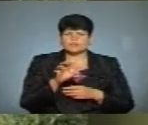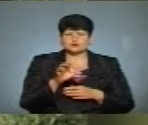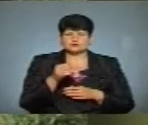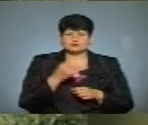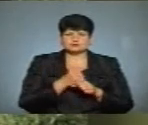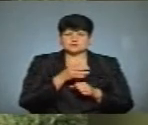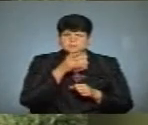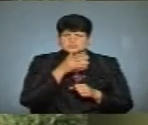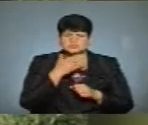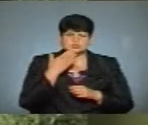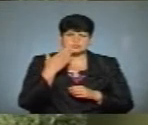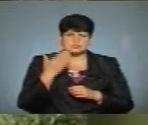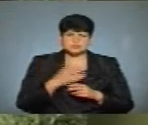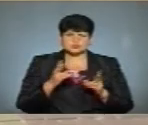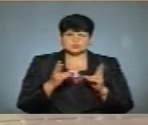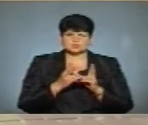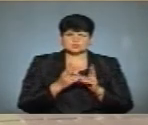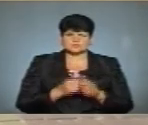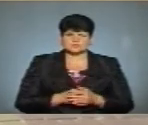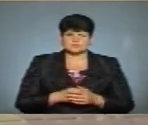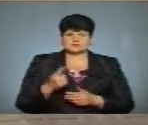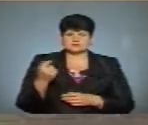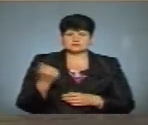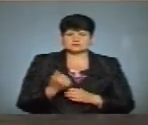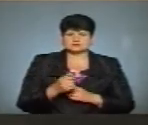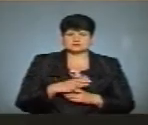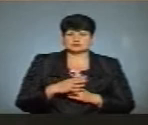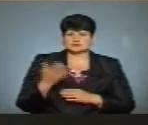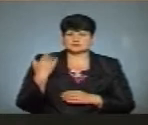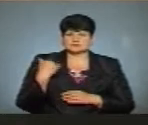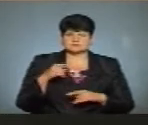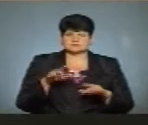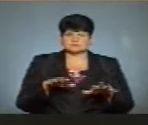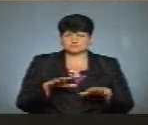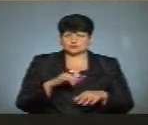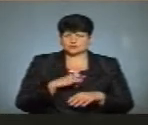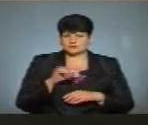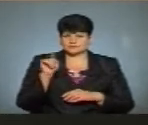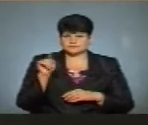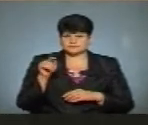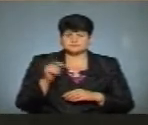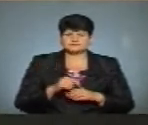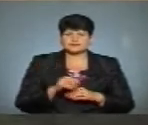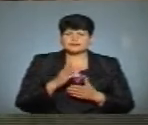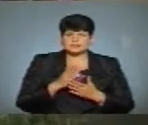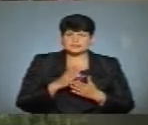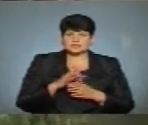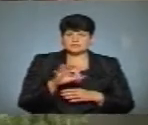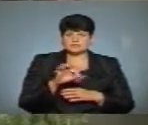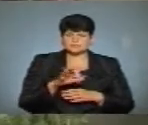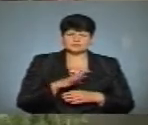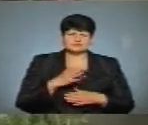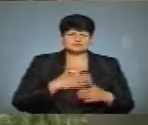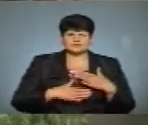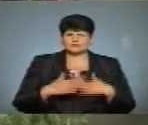час останньої зустрічі з бійцем. Тиждень тому були в нього на позиціях. І от є така фотографія, він такий був